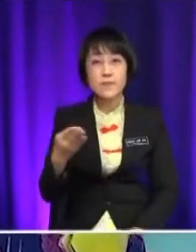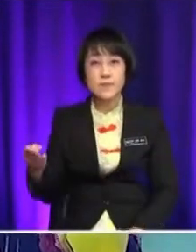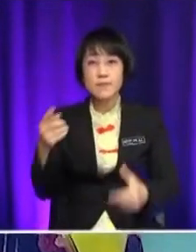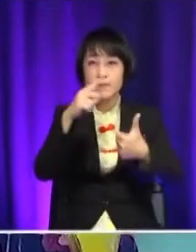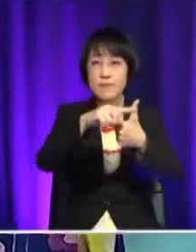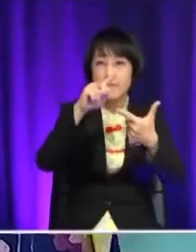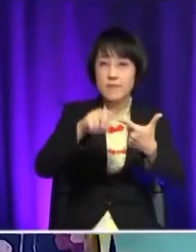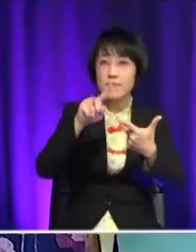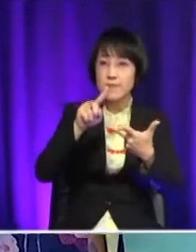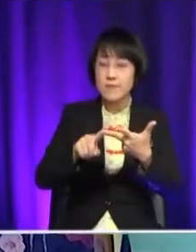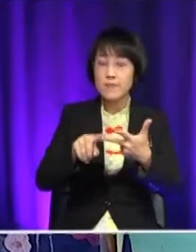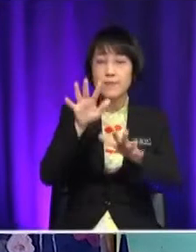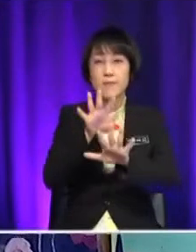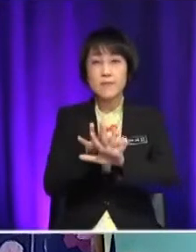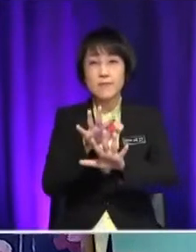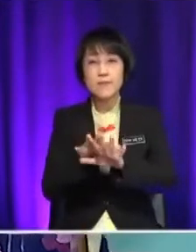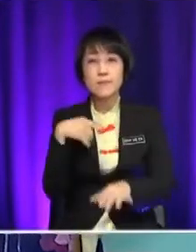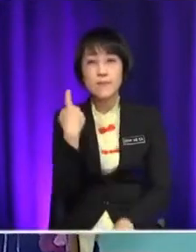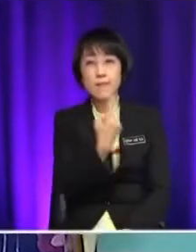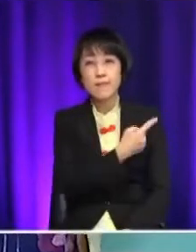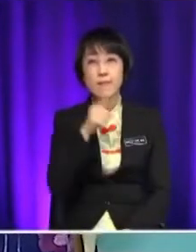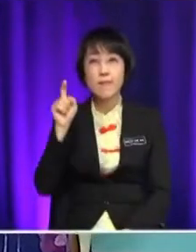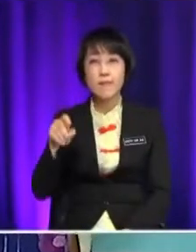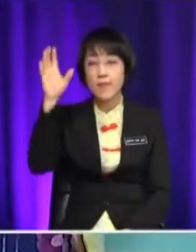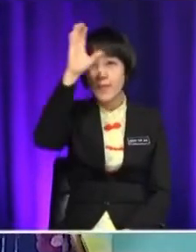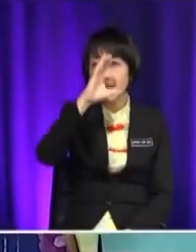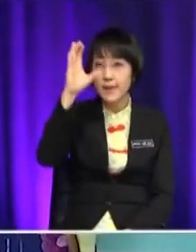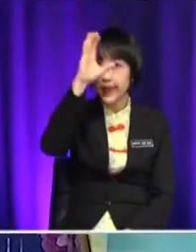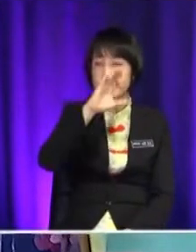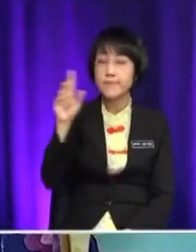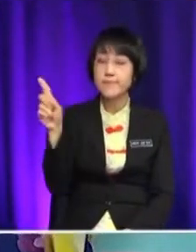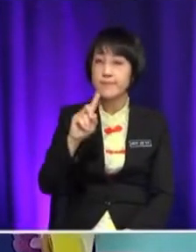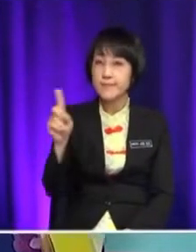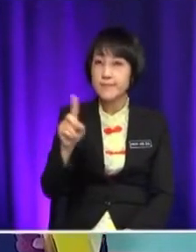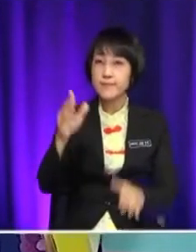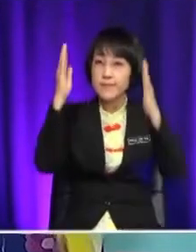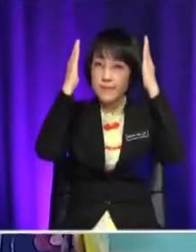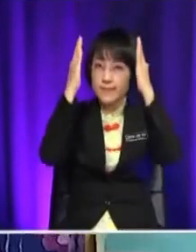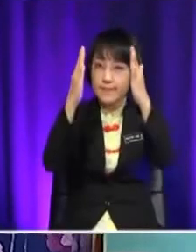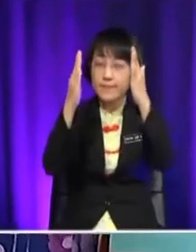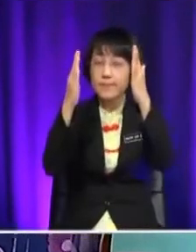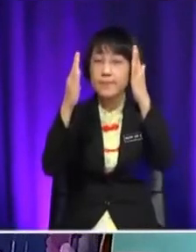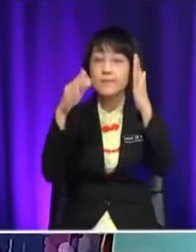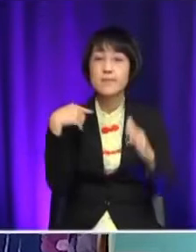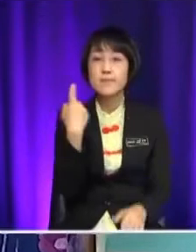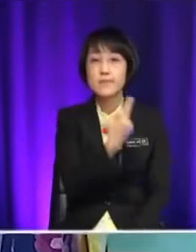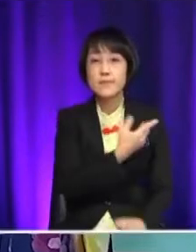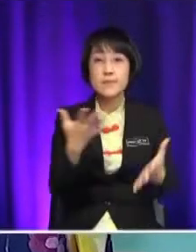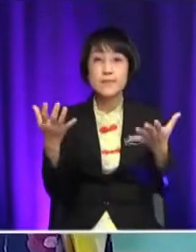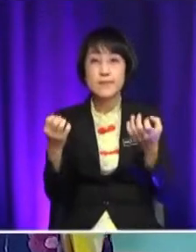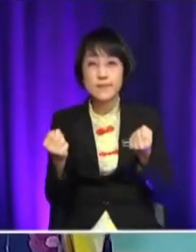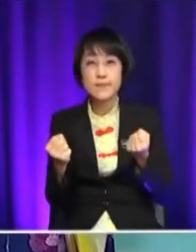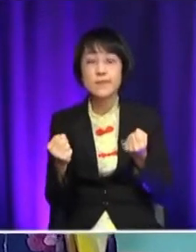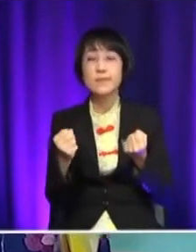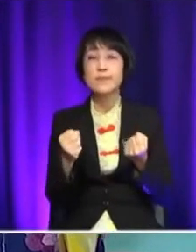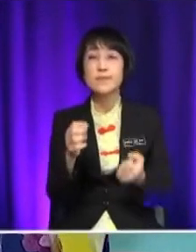banyak. Ya, kita kena nilai. Kita kena cari mana satu fokus yang kita nak tuturkan